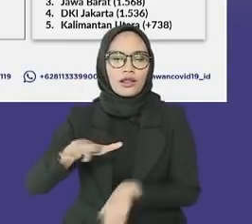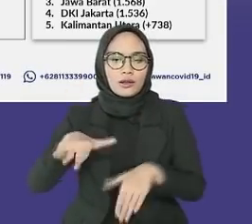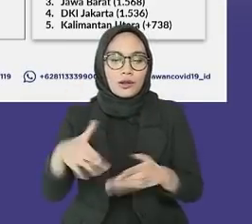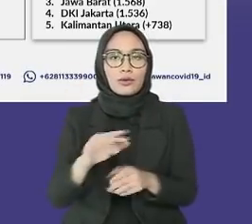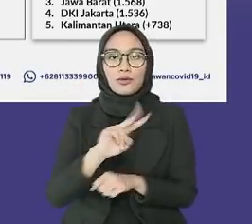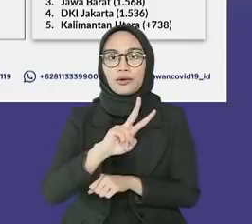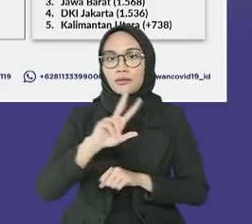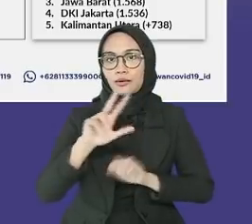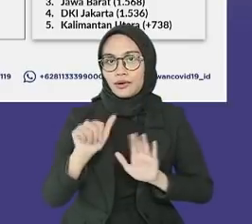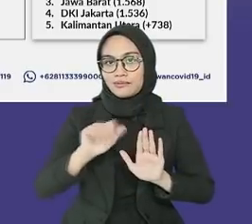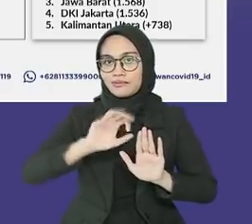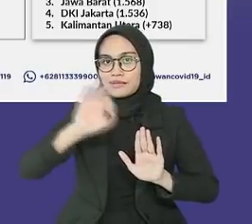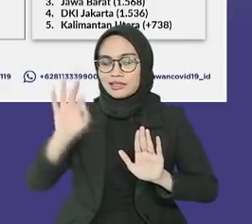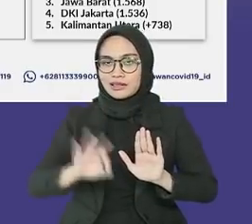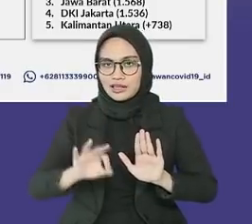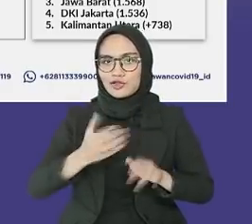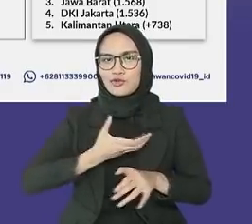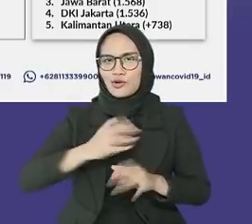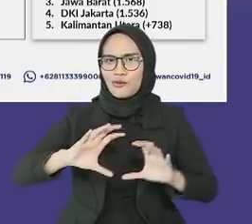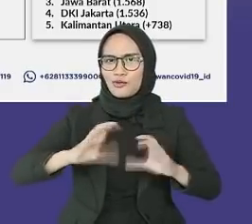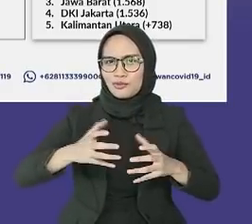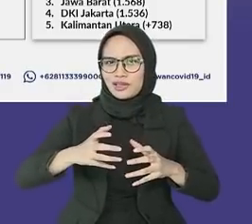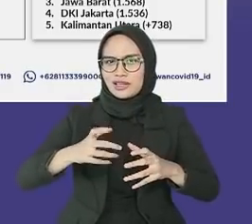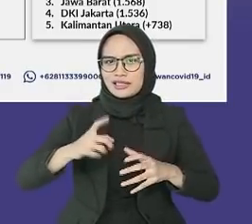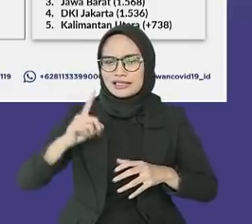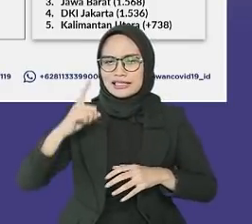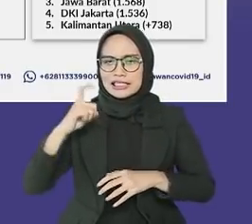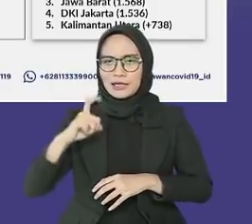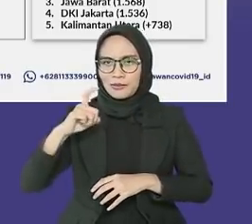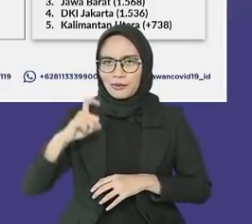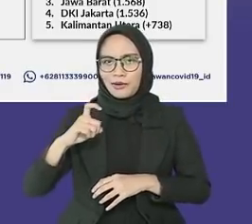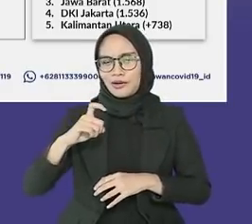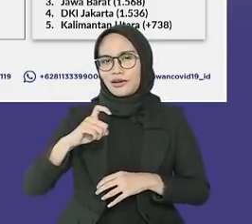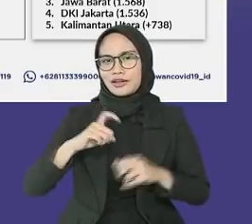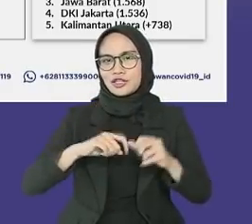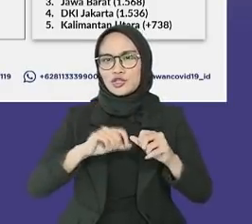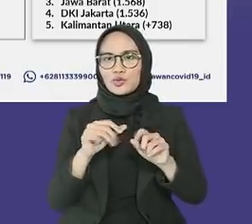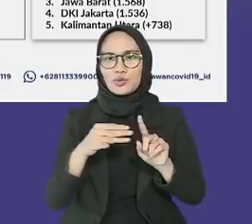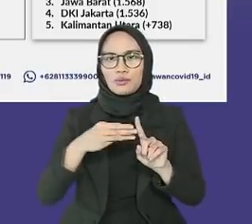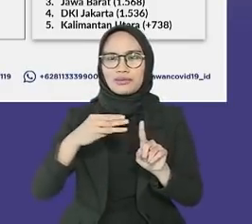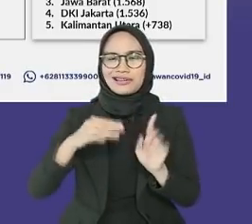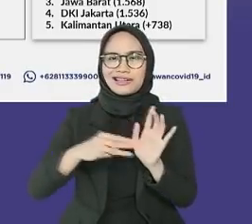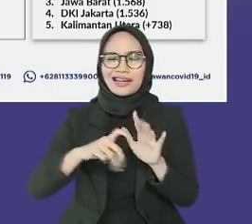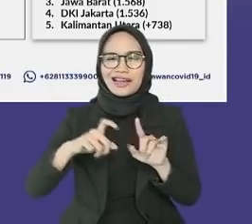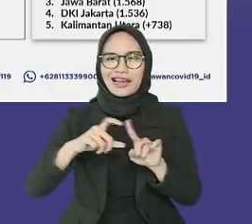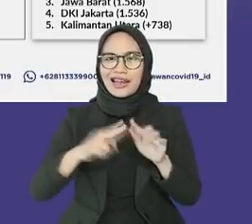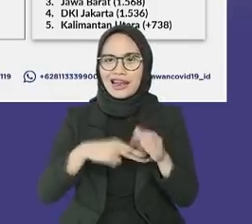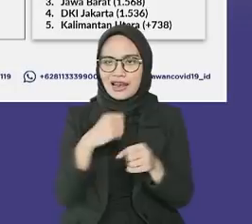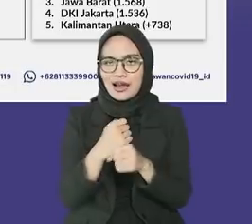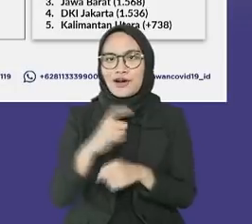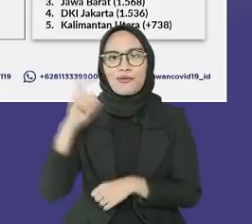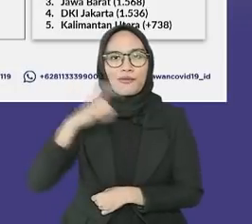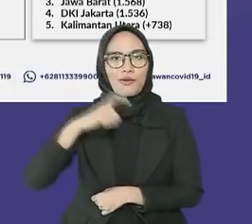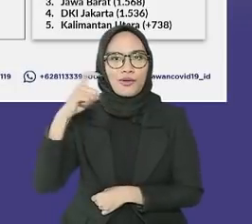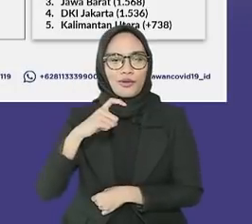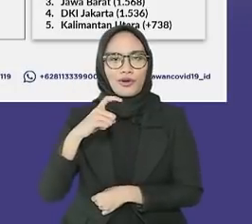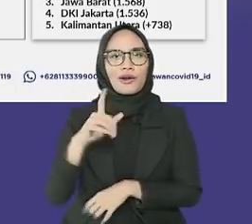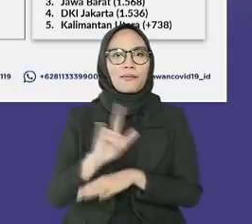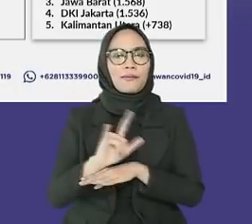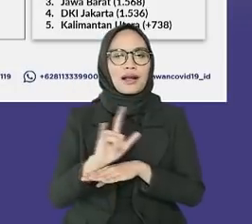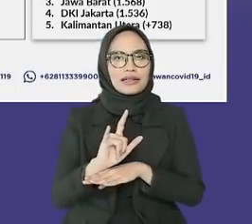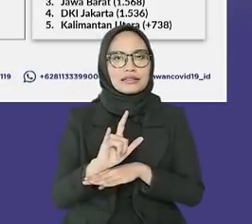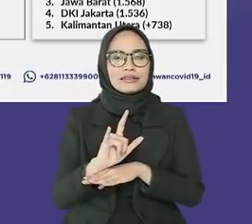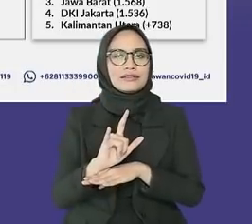26%, yaitu Sukabumi, Cirebon, Sumedang, Bekasi, Kota Bogor, Kota